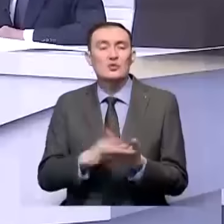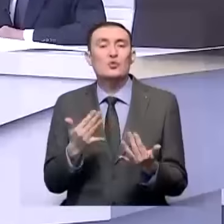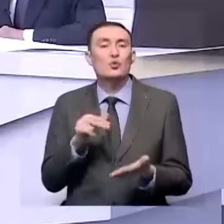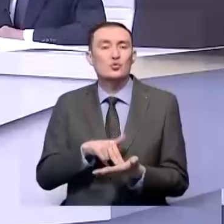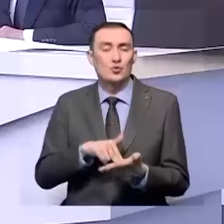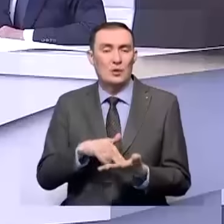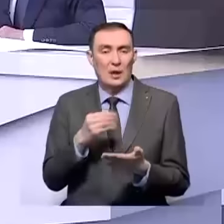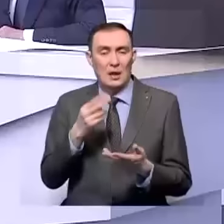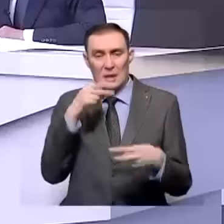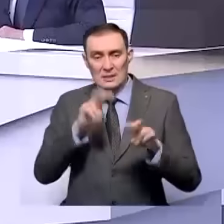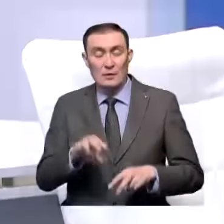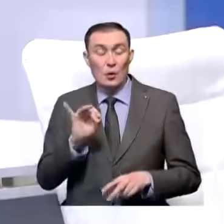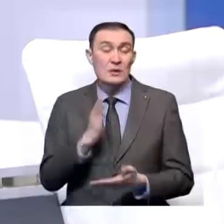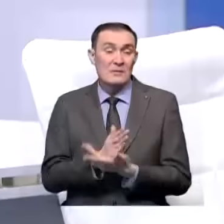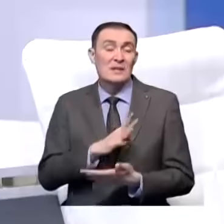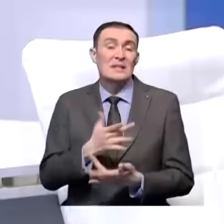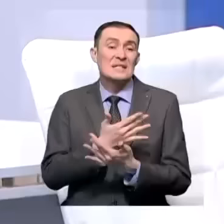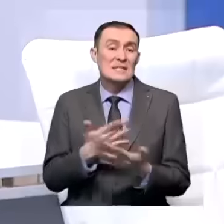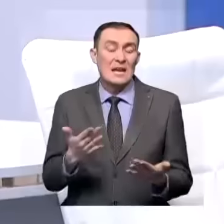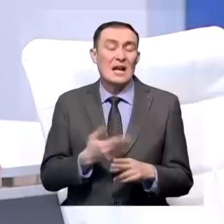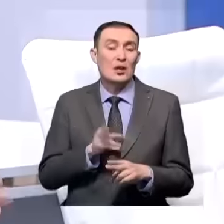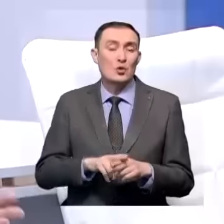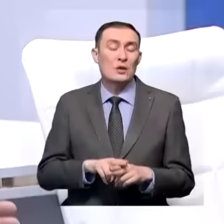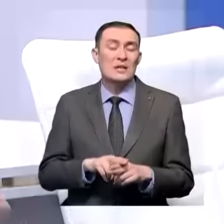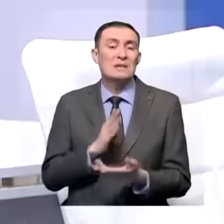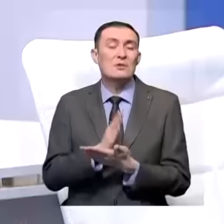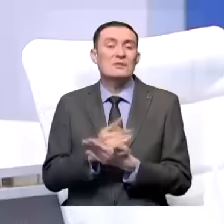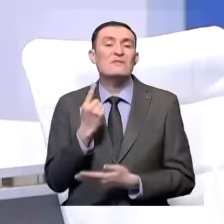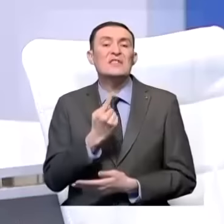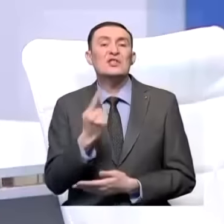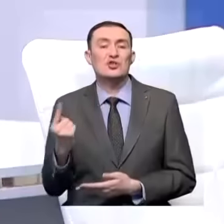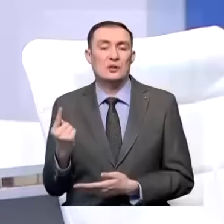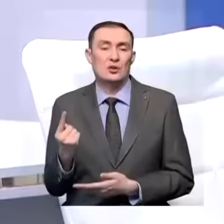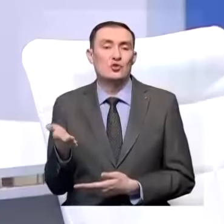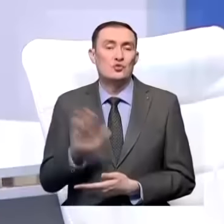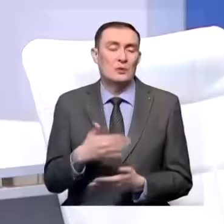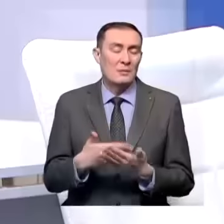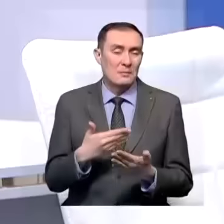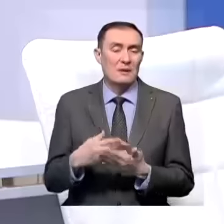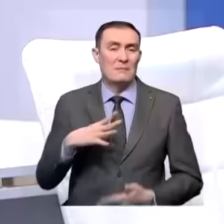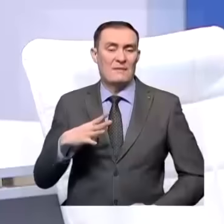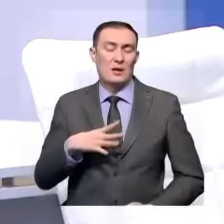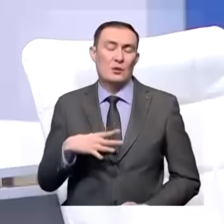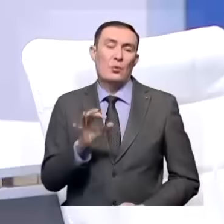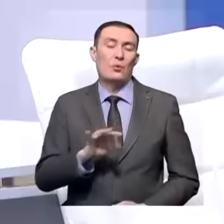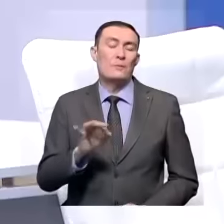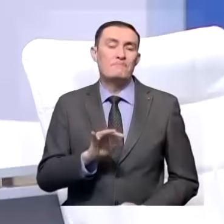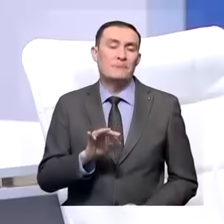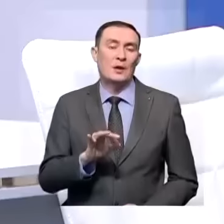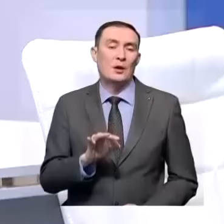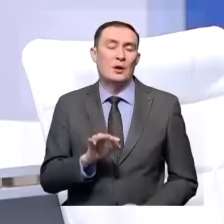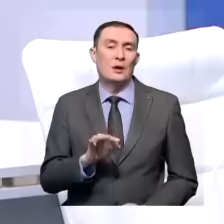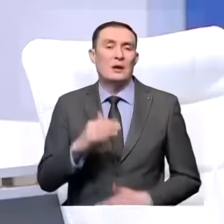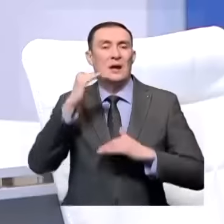Но есть изделия, которые имеются в единичных экземплярах. Это мы говорим о